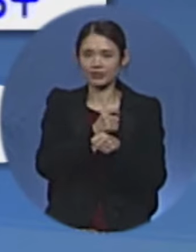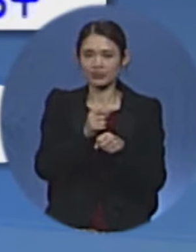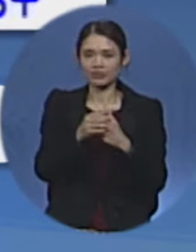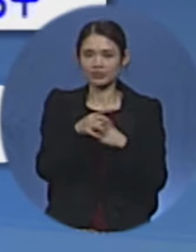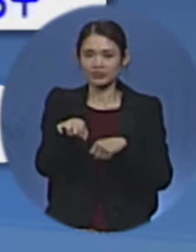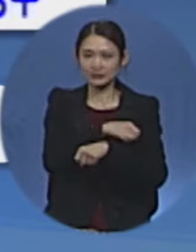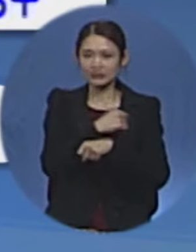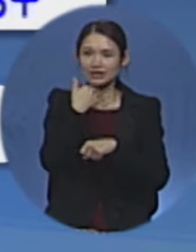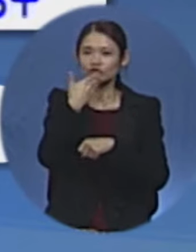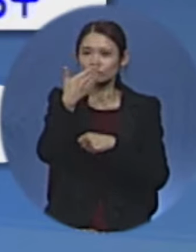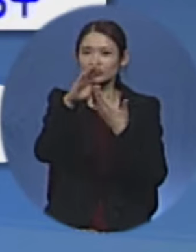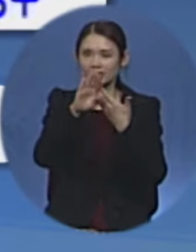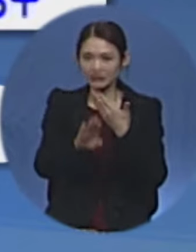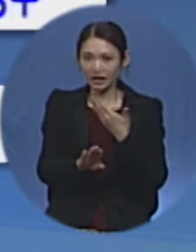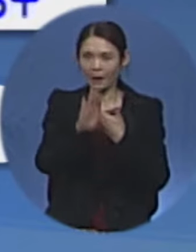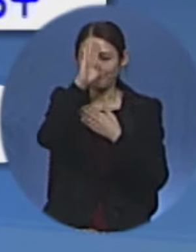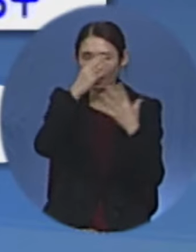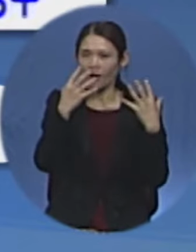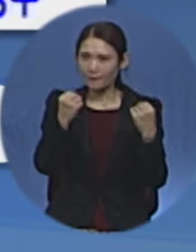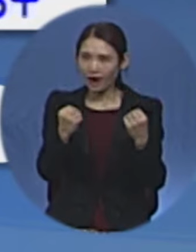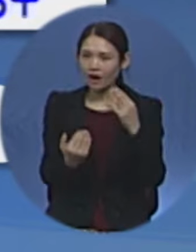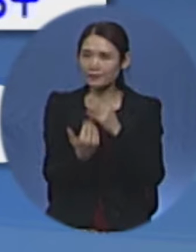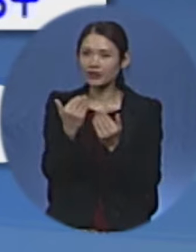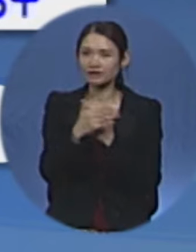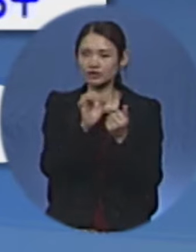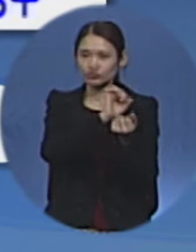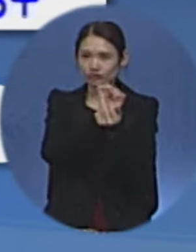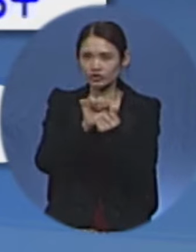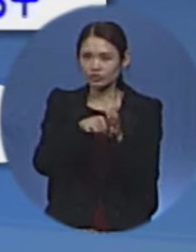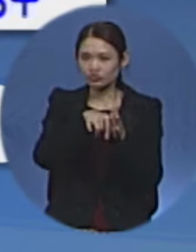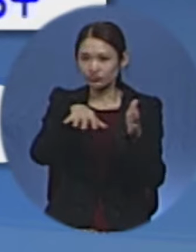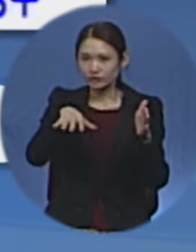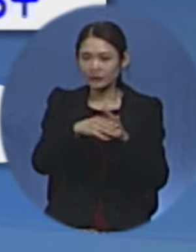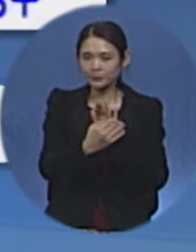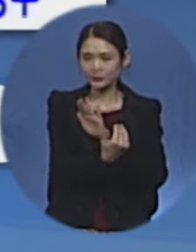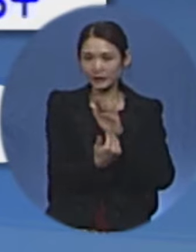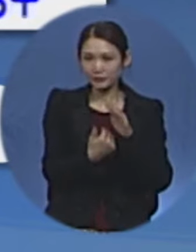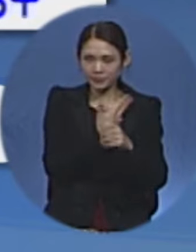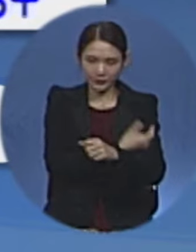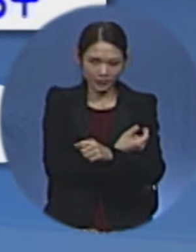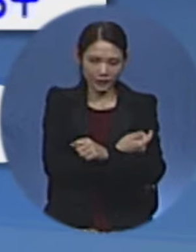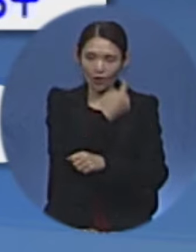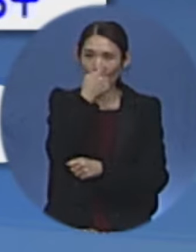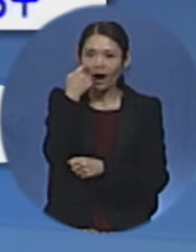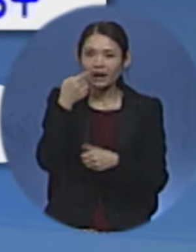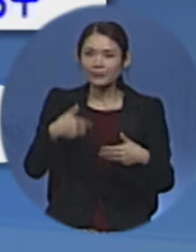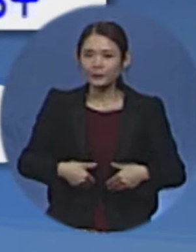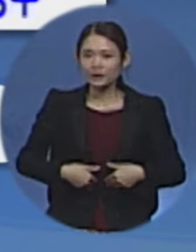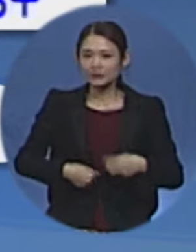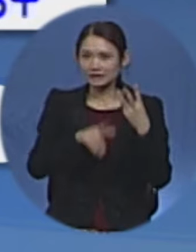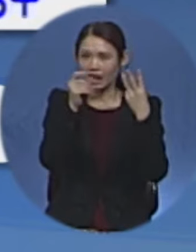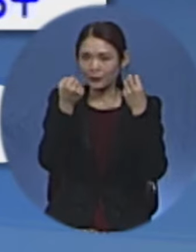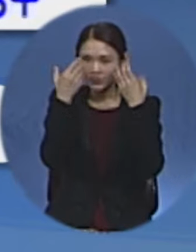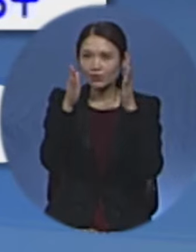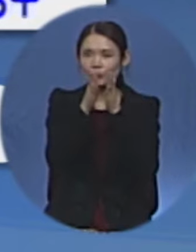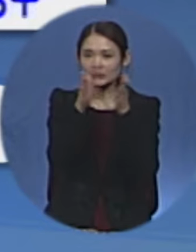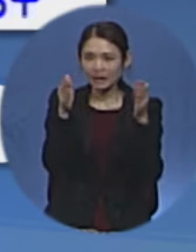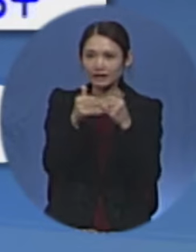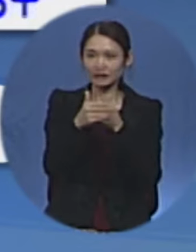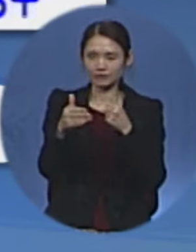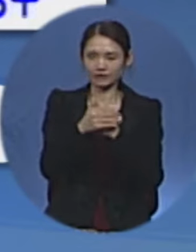9세 이하의 연령층에서 발생이 높은 만큼 유행 전 어린이 예방접종 기록을 확인하고 3월 개학으로 학교 생활이 시작됨에